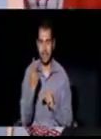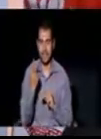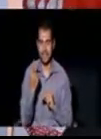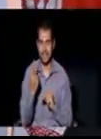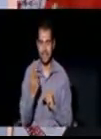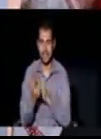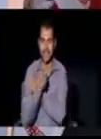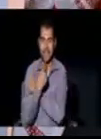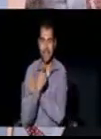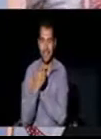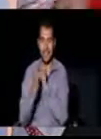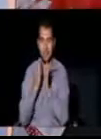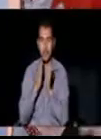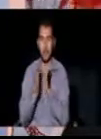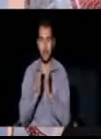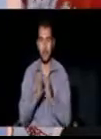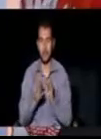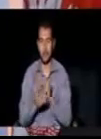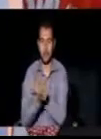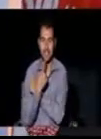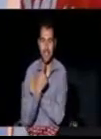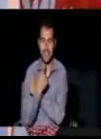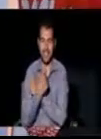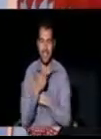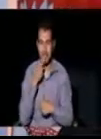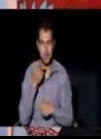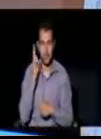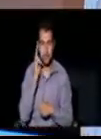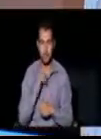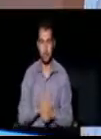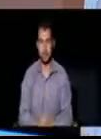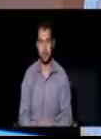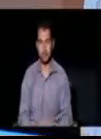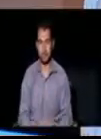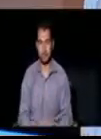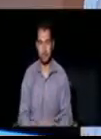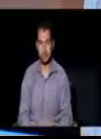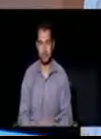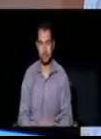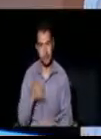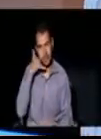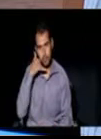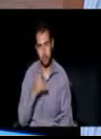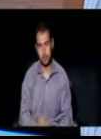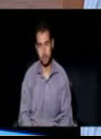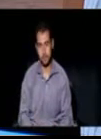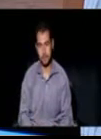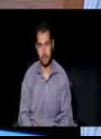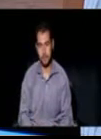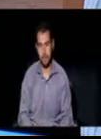لغتنا. ربنا موجود ان شاء الله، كله ربنا ان شاء الله باذن الله. طيب معانا تليفون يوسف. السلام عليكم.